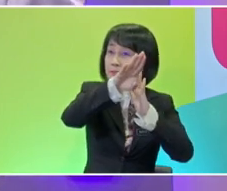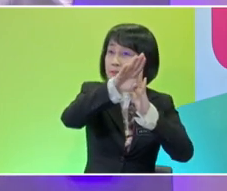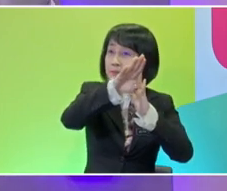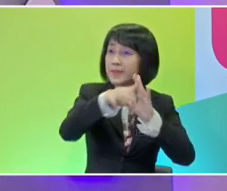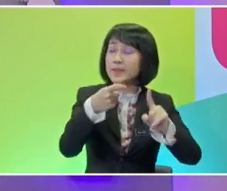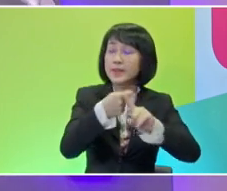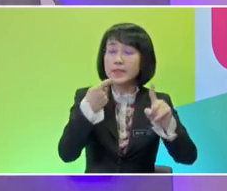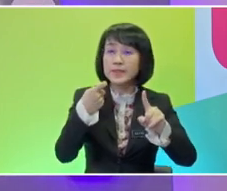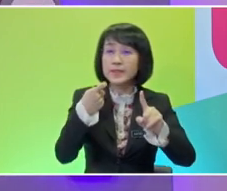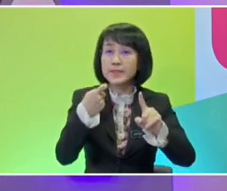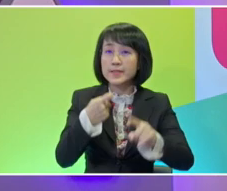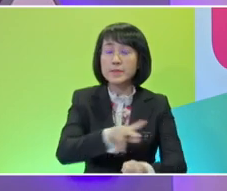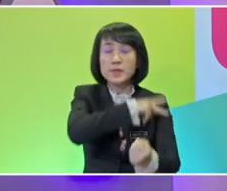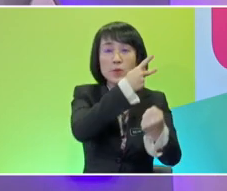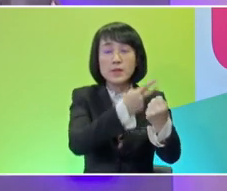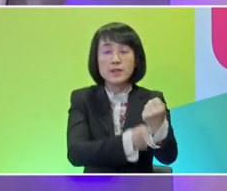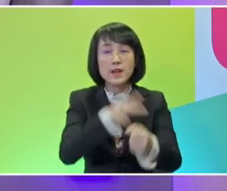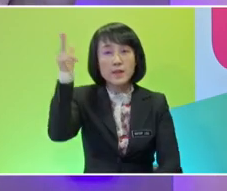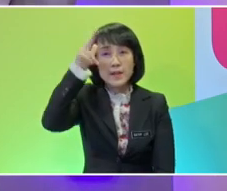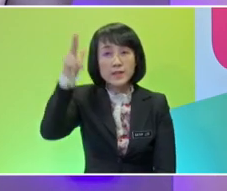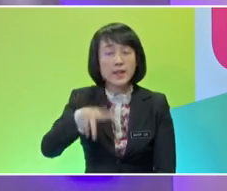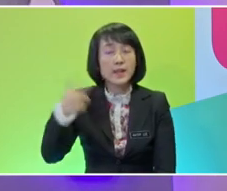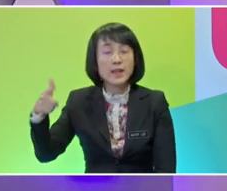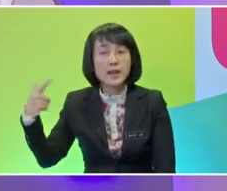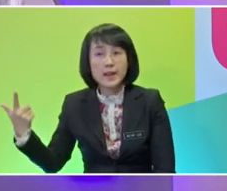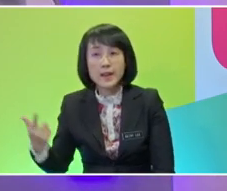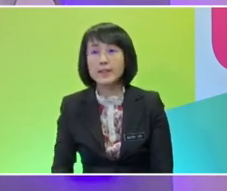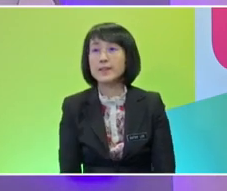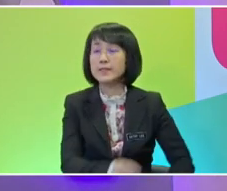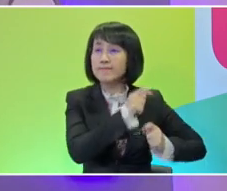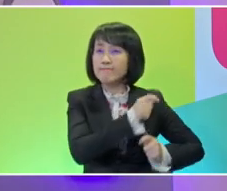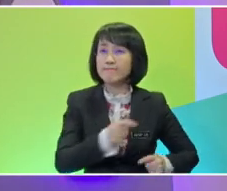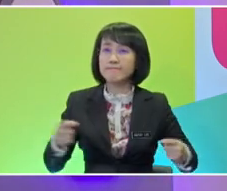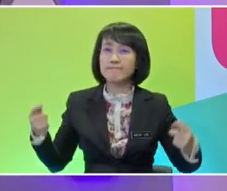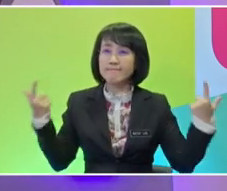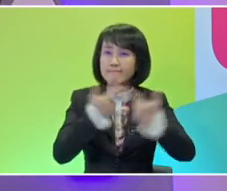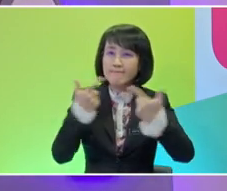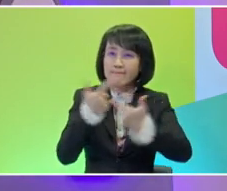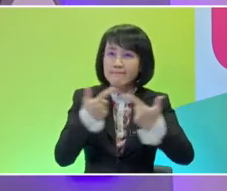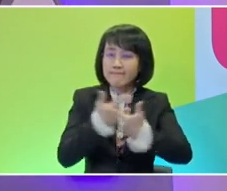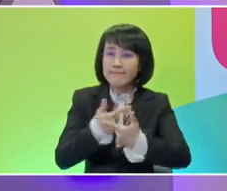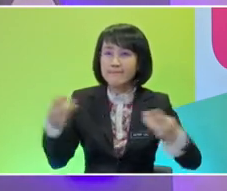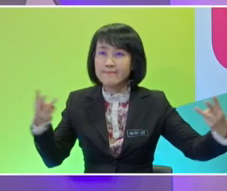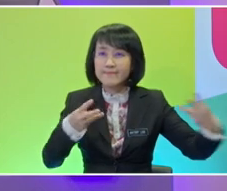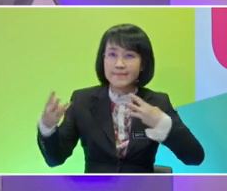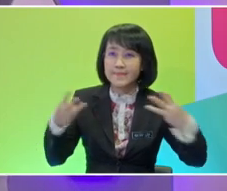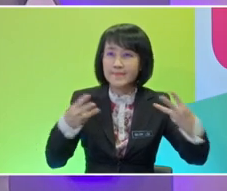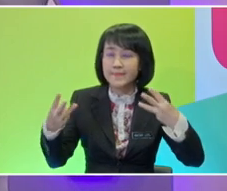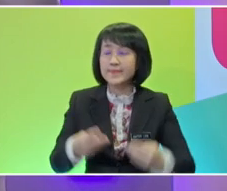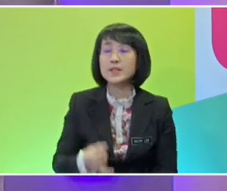penguasaan kerajaan lain daripada aspek ketentraman dan peperangan tetapi istimewa untuk Cina